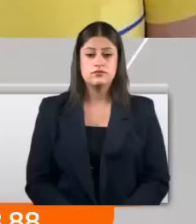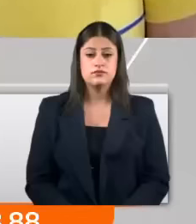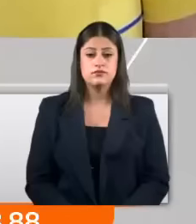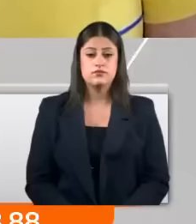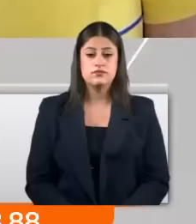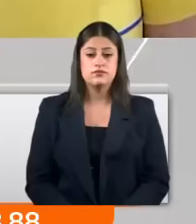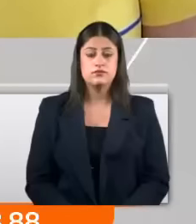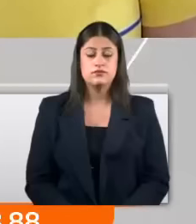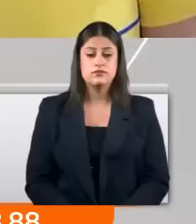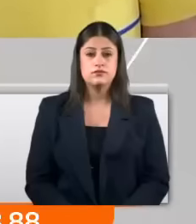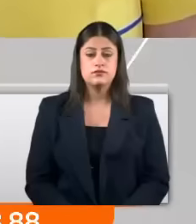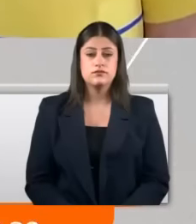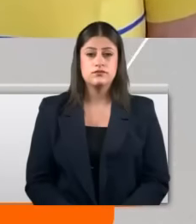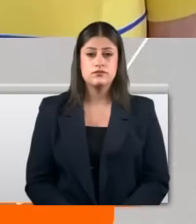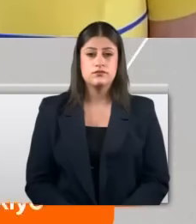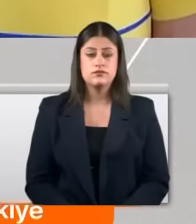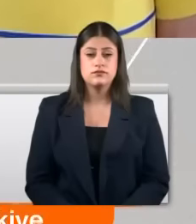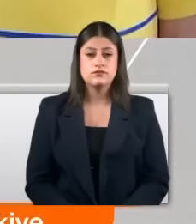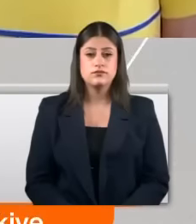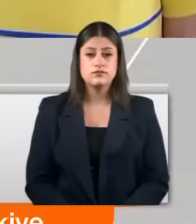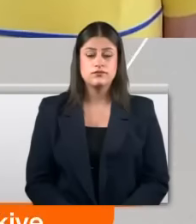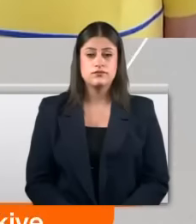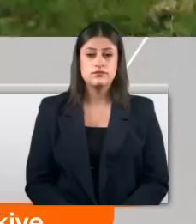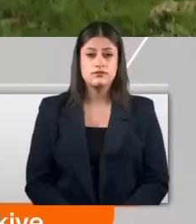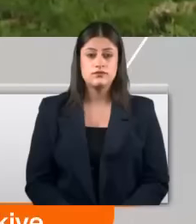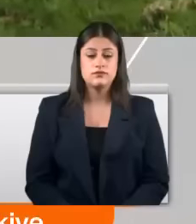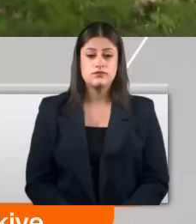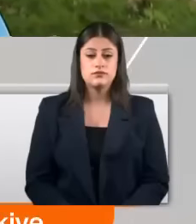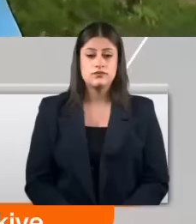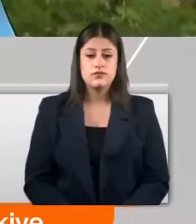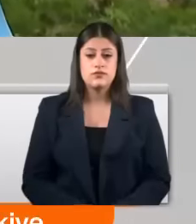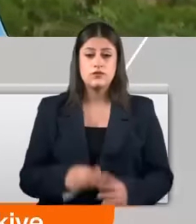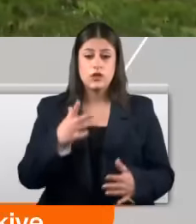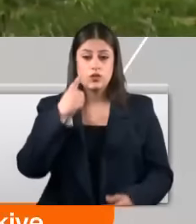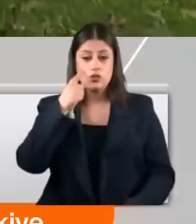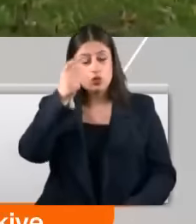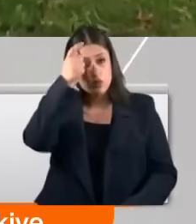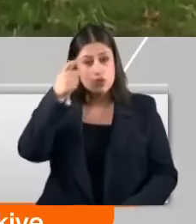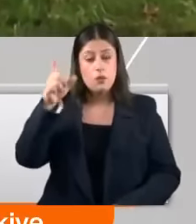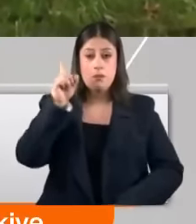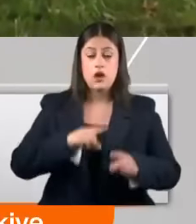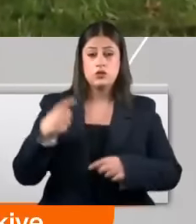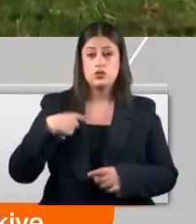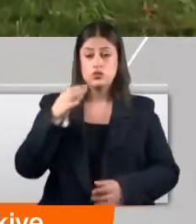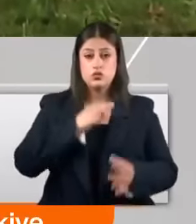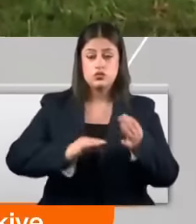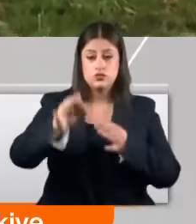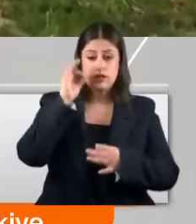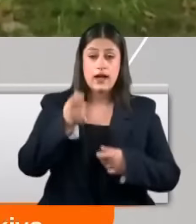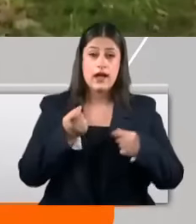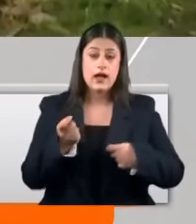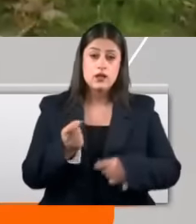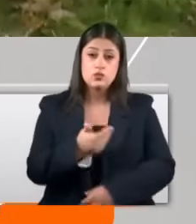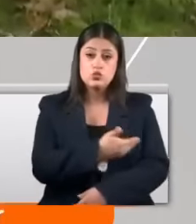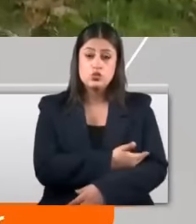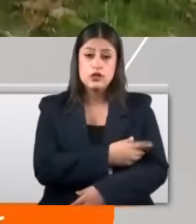ülkemizin üniversitelerine nazaran yarı fiyatına ya da üçte bir fiyatında. Öyle ki Türkiye'deki bazı özel üniversitelerin eğitim ücreti